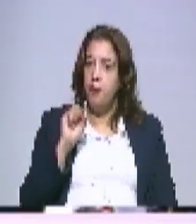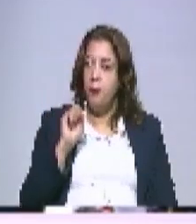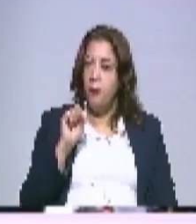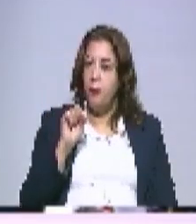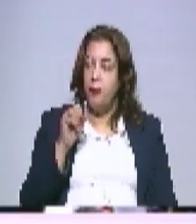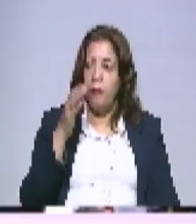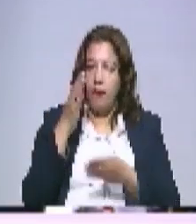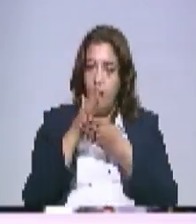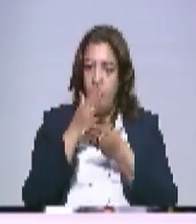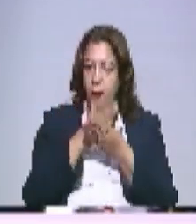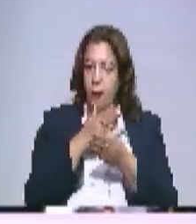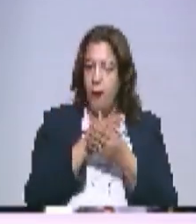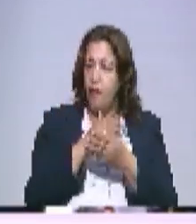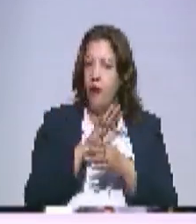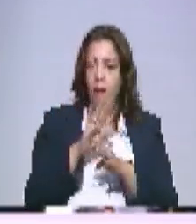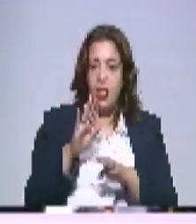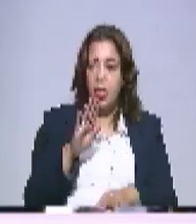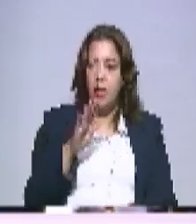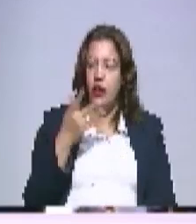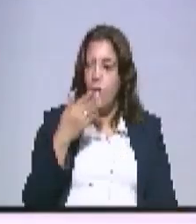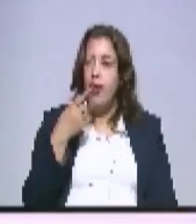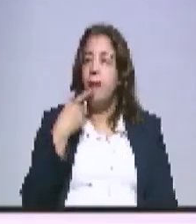اربع تربع كده، تسكرها بس كده